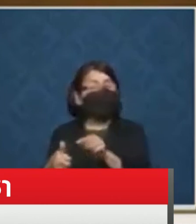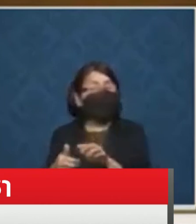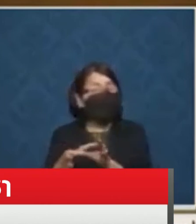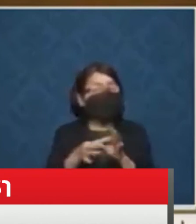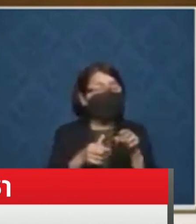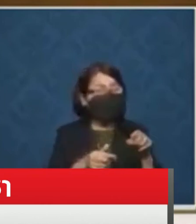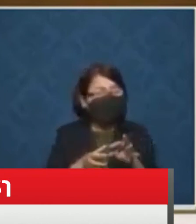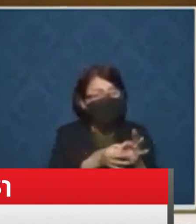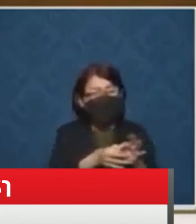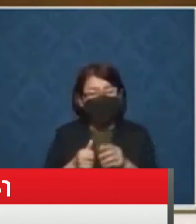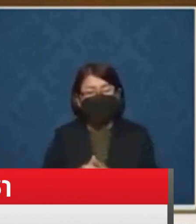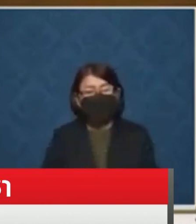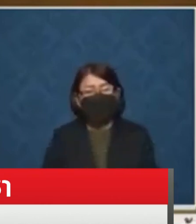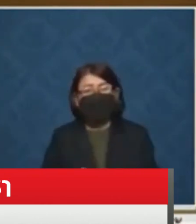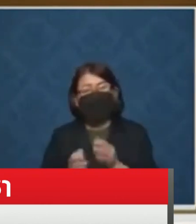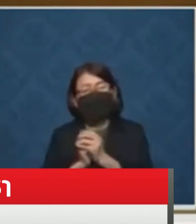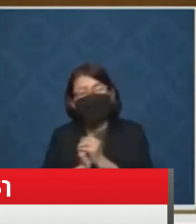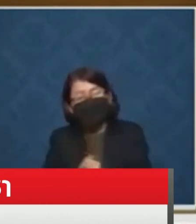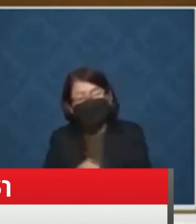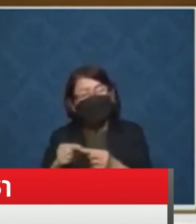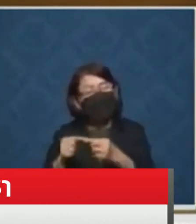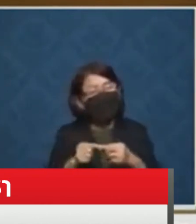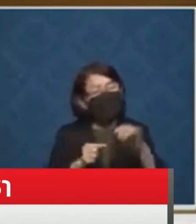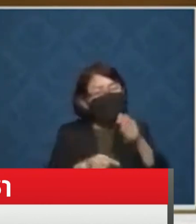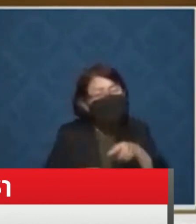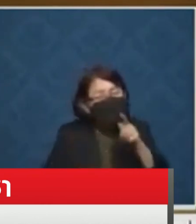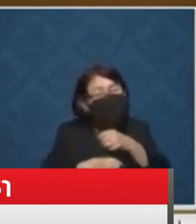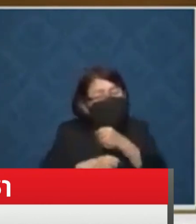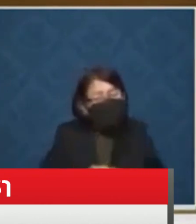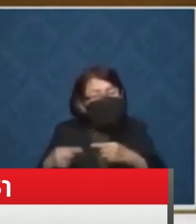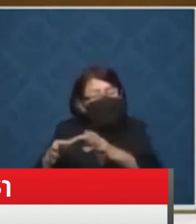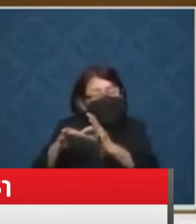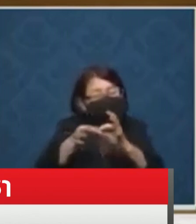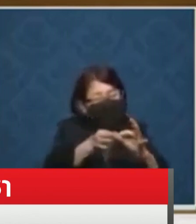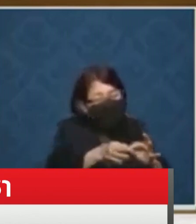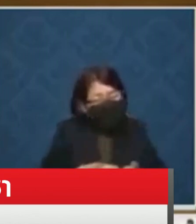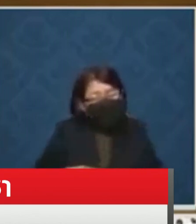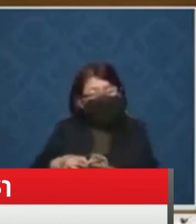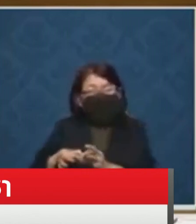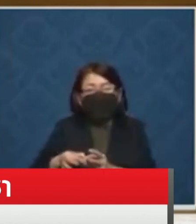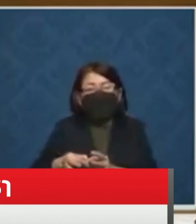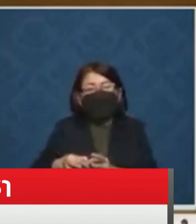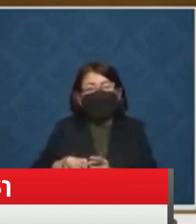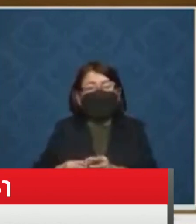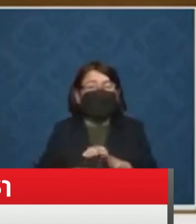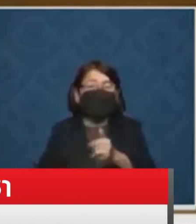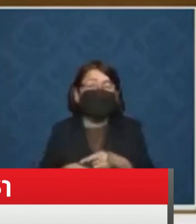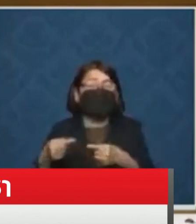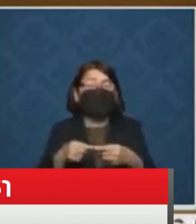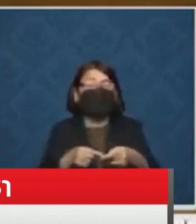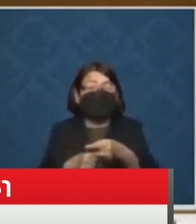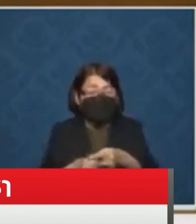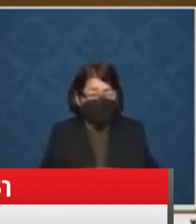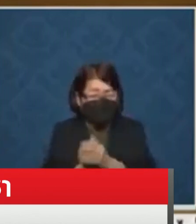แสงโดนแส้ดีตายอ้าแต่การ์ตูนก็หญ้าอย่าเผลอเท่ากับโยมเป็นเชื้อสายเขาด้วยกันแหละต่อไปนานๆ